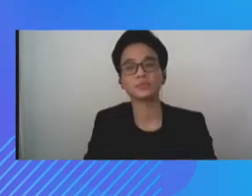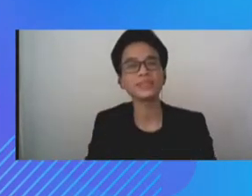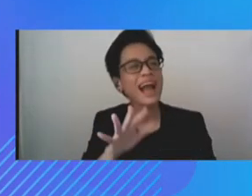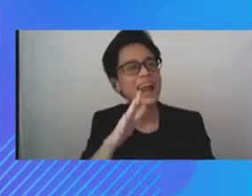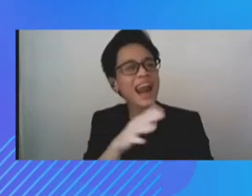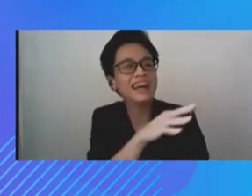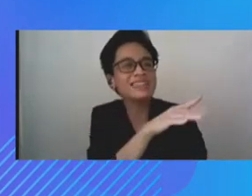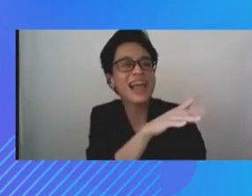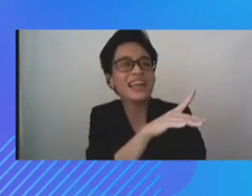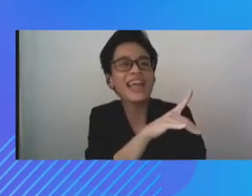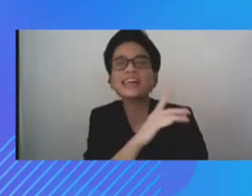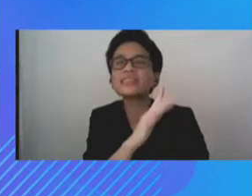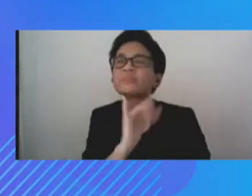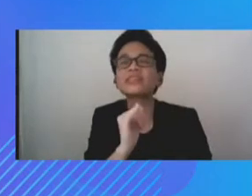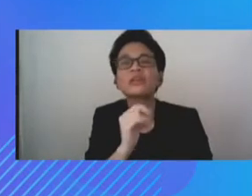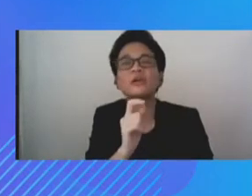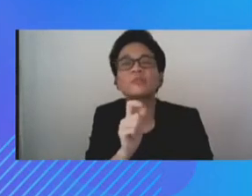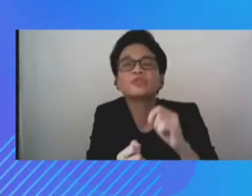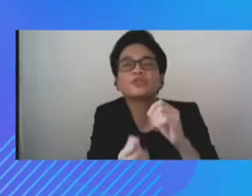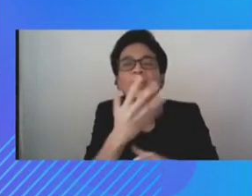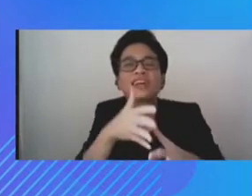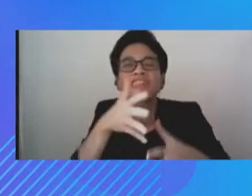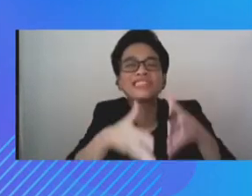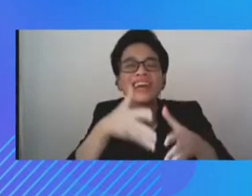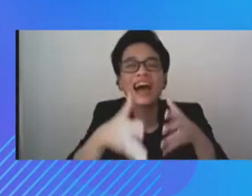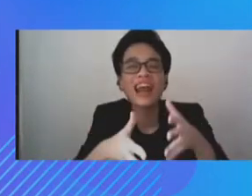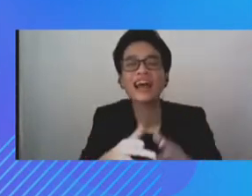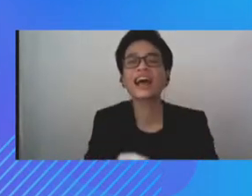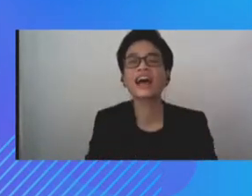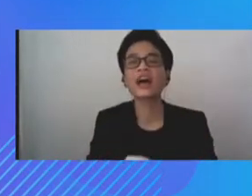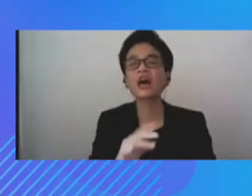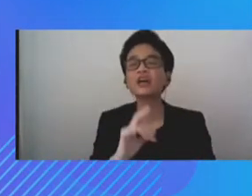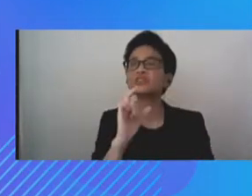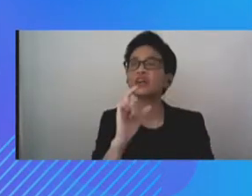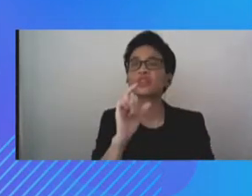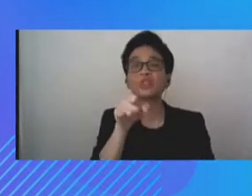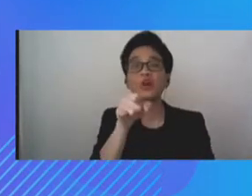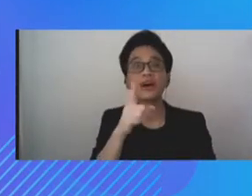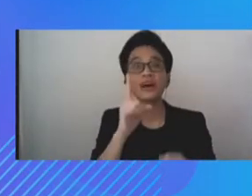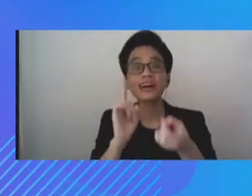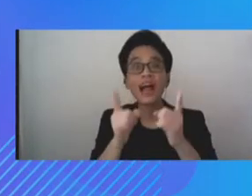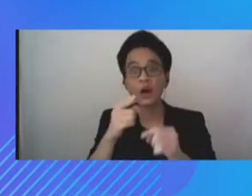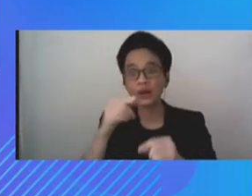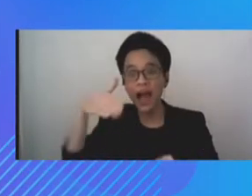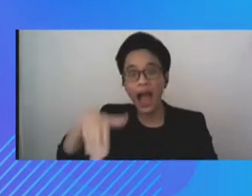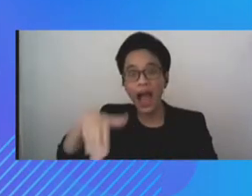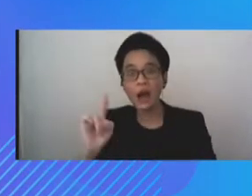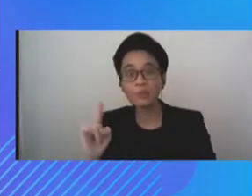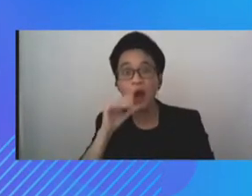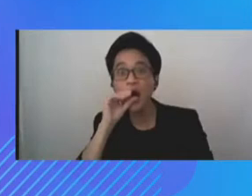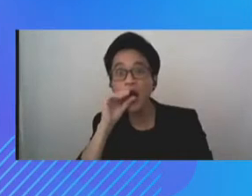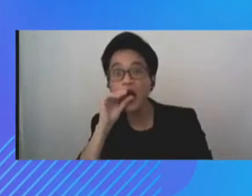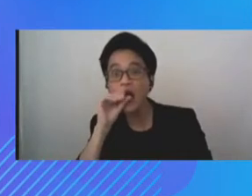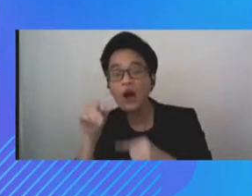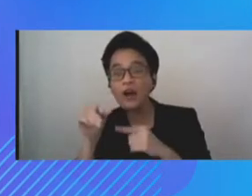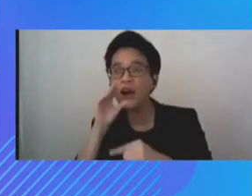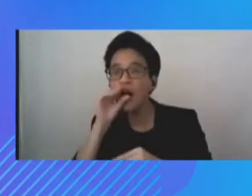Celia sendiri gitu. Jadi kadang-kadang gini deh, sama aja kayak ke anak kayak anak yang baru belajar bicara gitu kan, dia